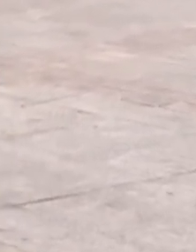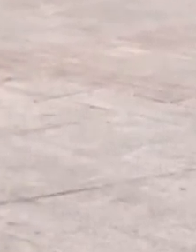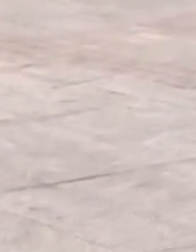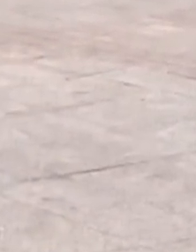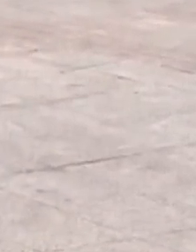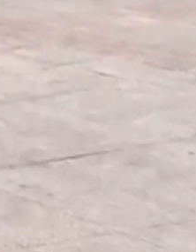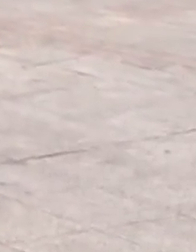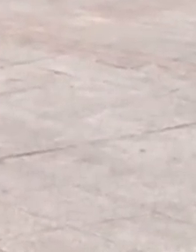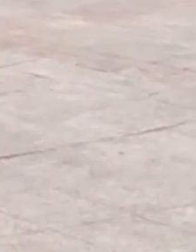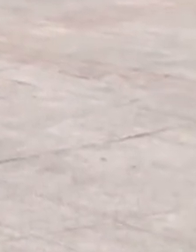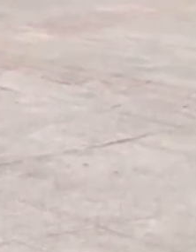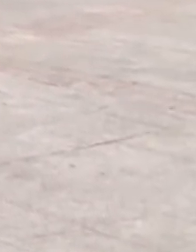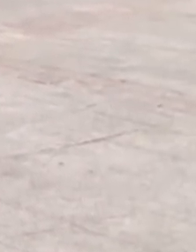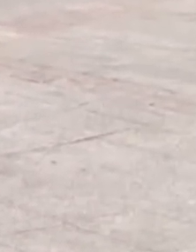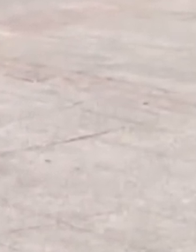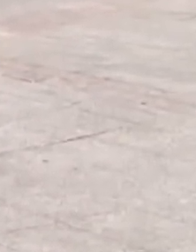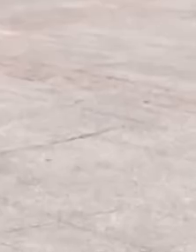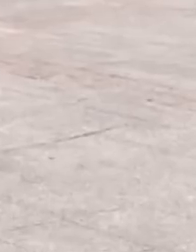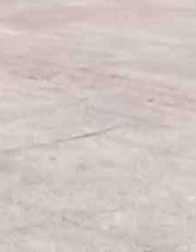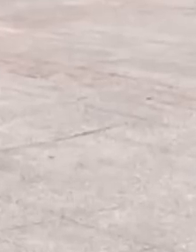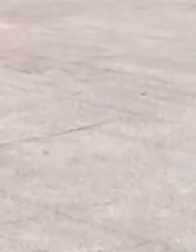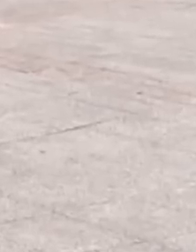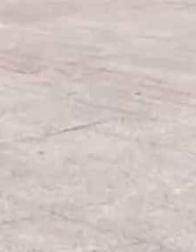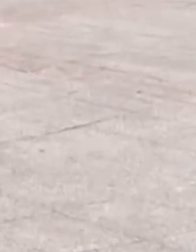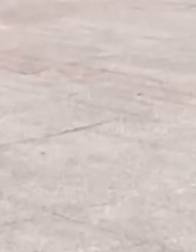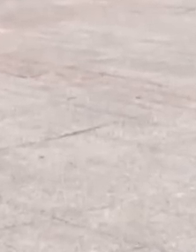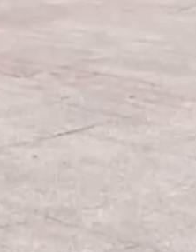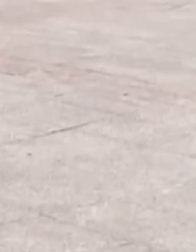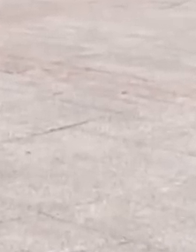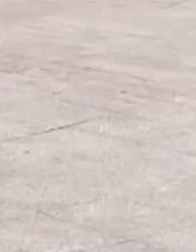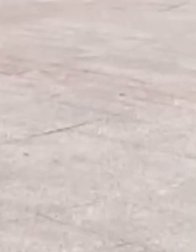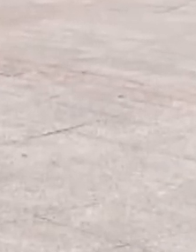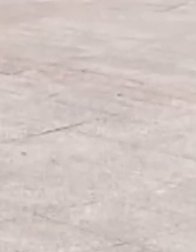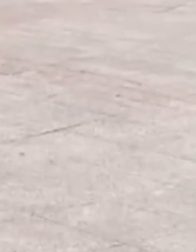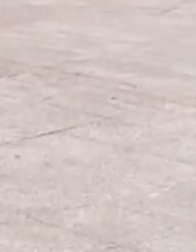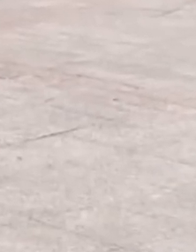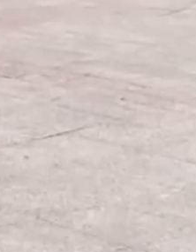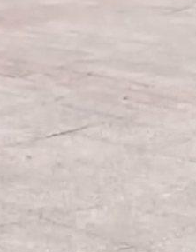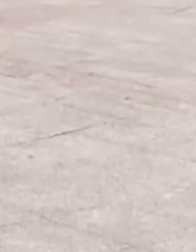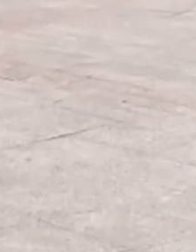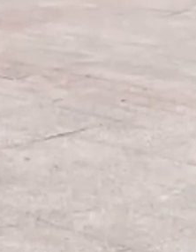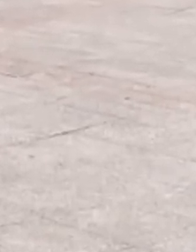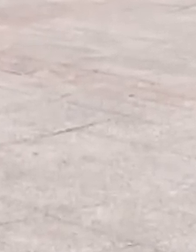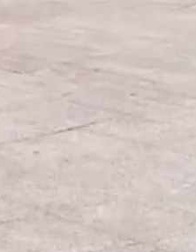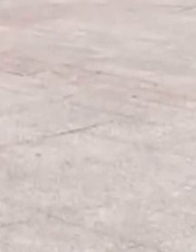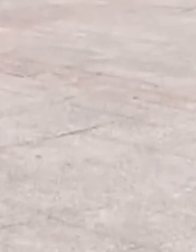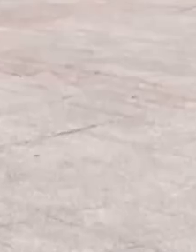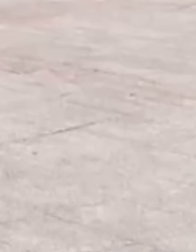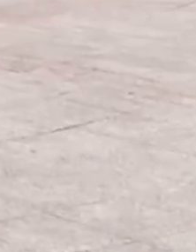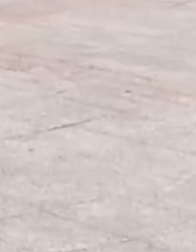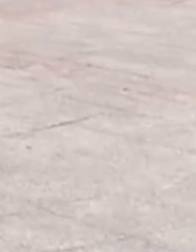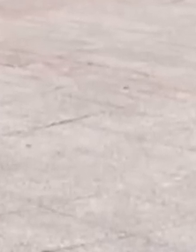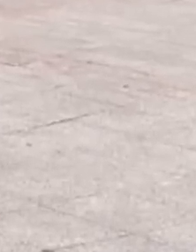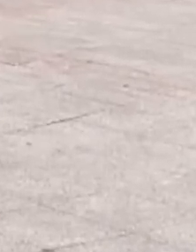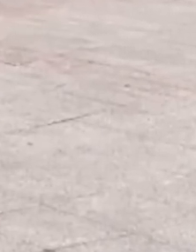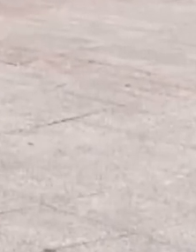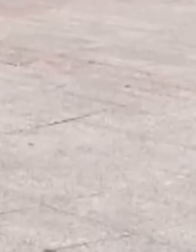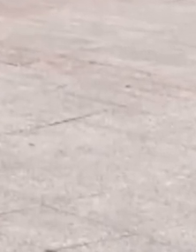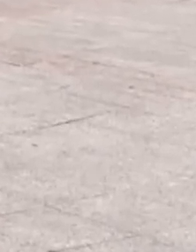스튜디오 앞에 나왔습니다 아빠 찬스 채용 의혹을 받고 있는 중앙선관위에서 아빠 찬스로도 모자라서